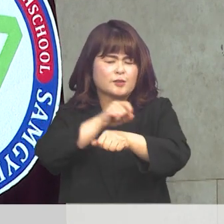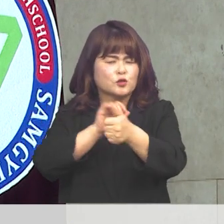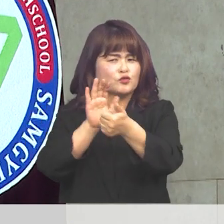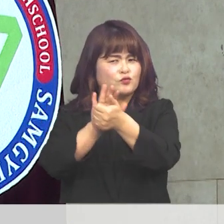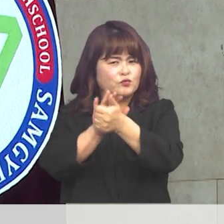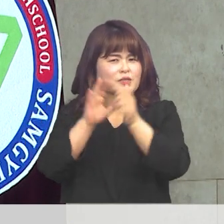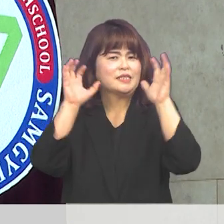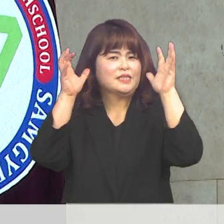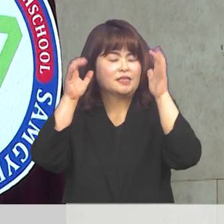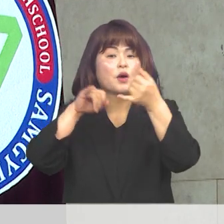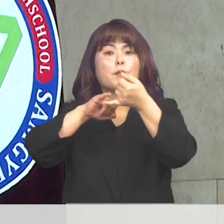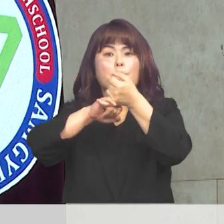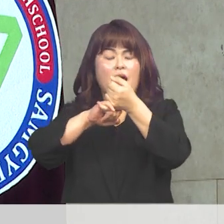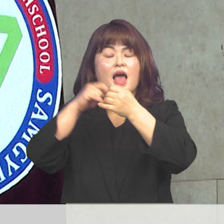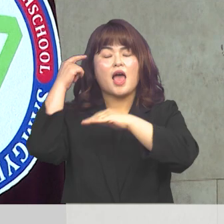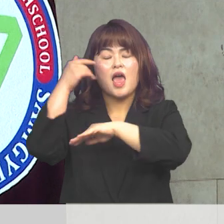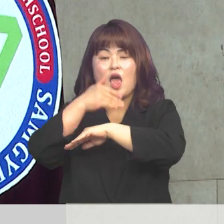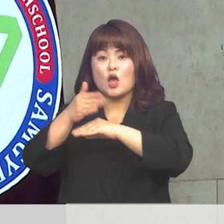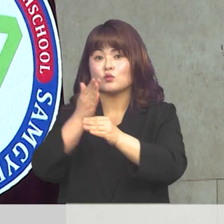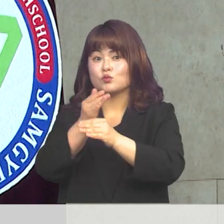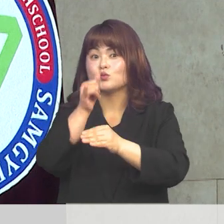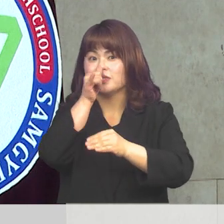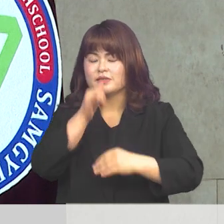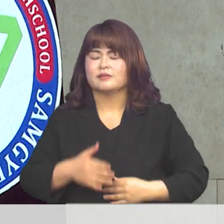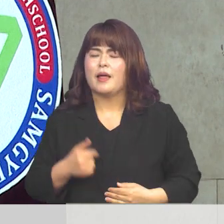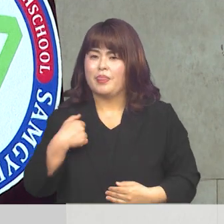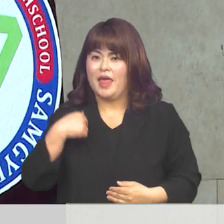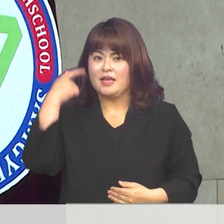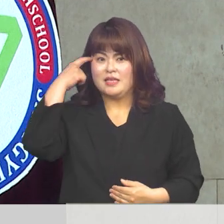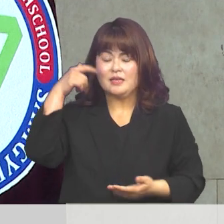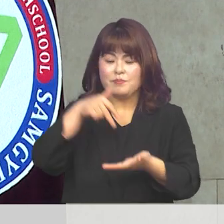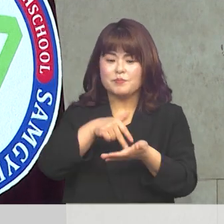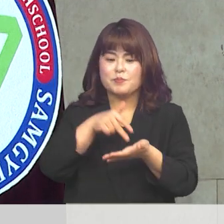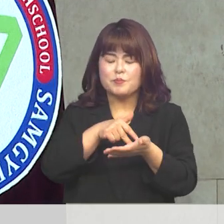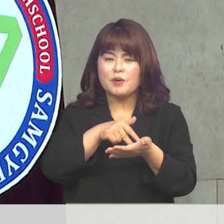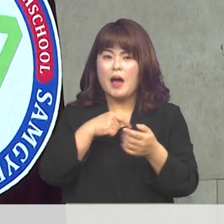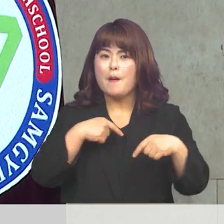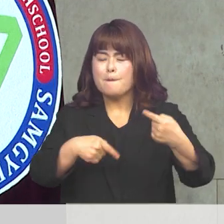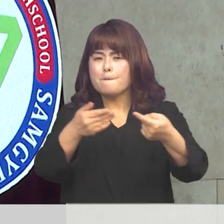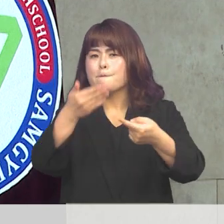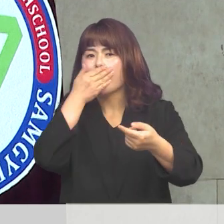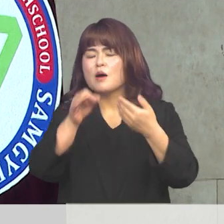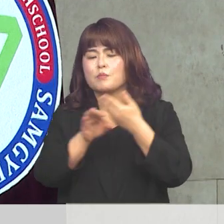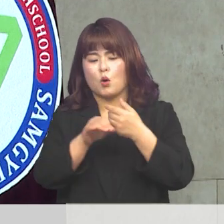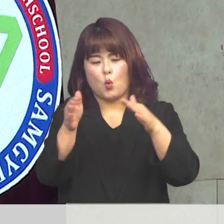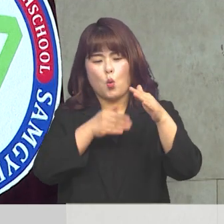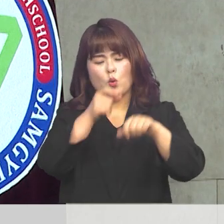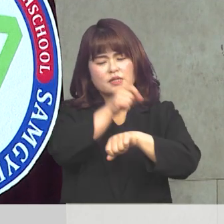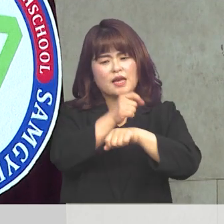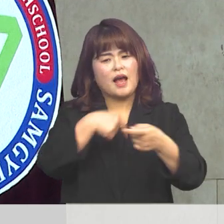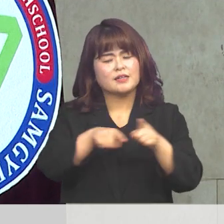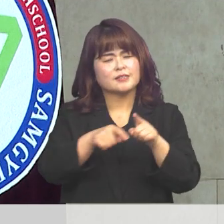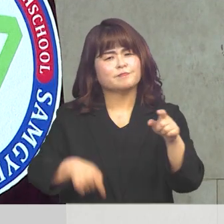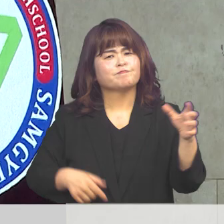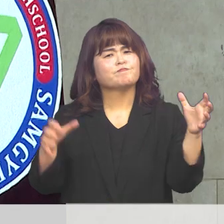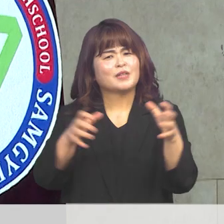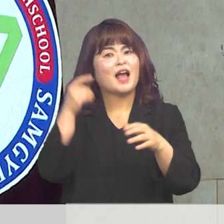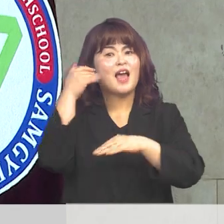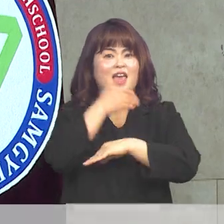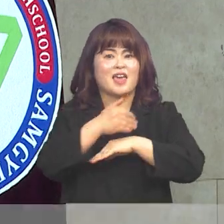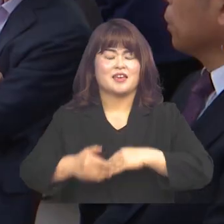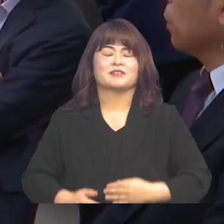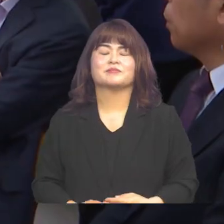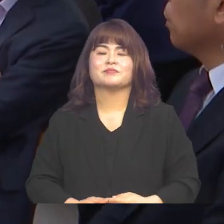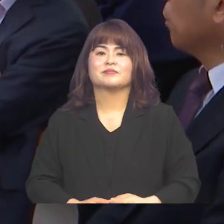학생들을 적극 응원하고 지원하겠다는 겁니다. 그래서 제가 할 수 있는 한 우리 시의 본직자들과 더 지혜를